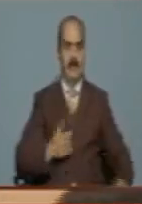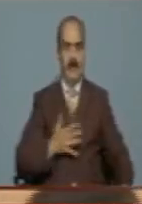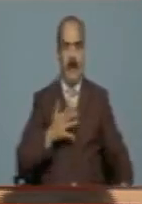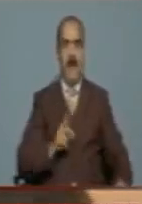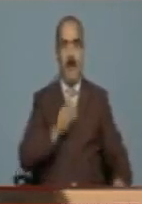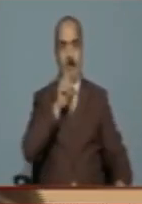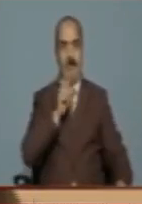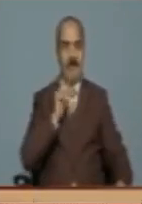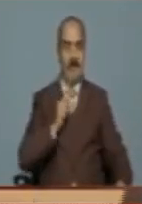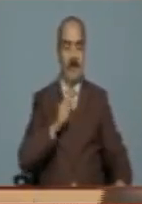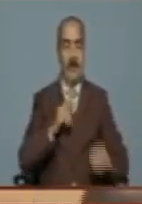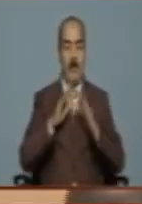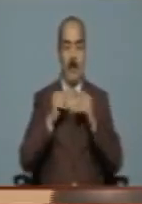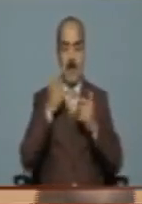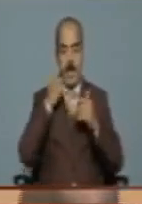عاشت مصر